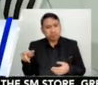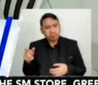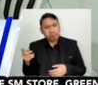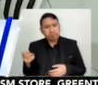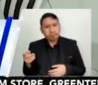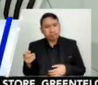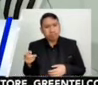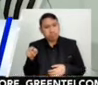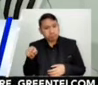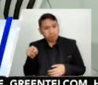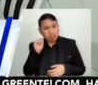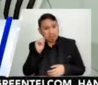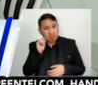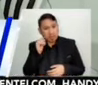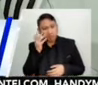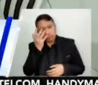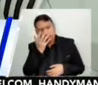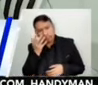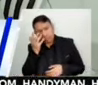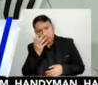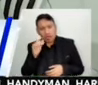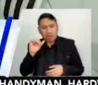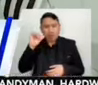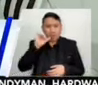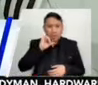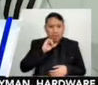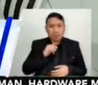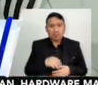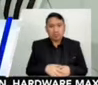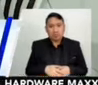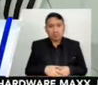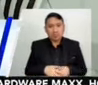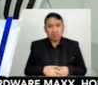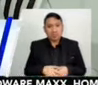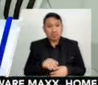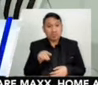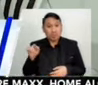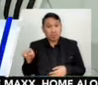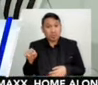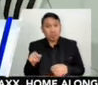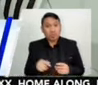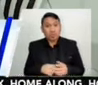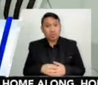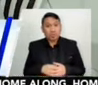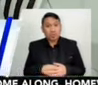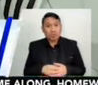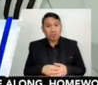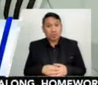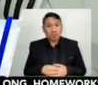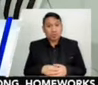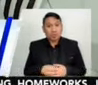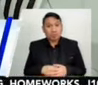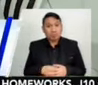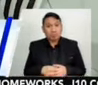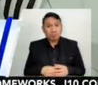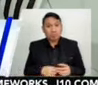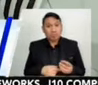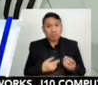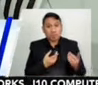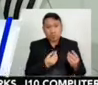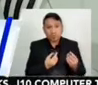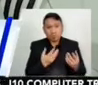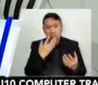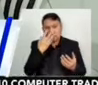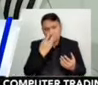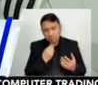biktima at ang kanyang ah girlfriend ay ah nakatulog naka